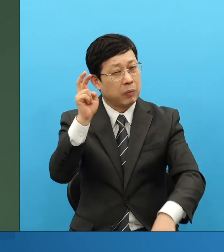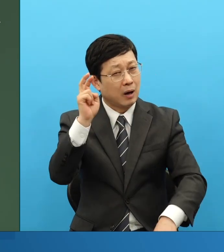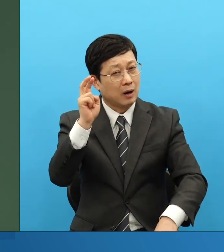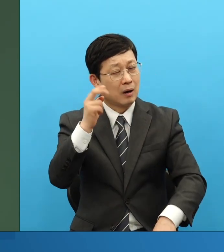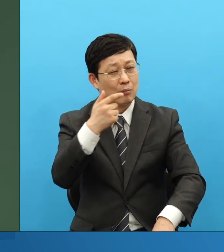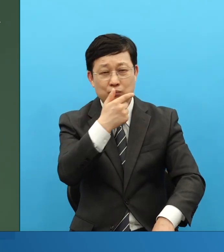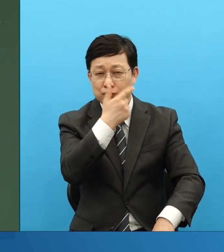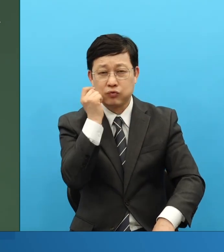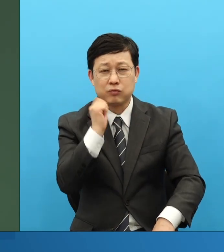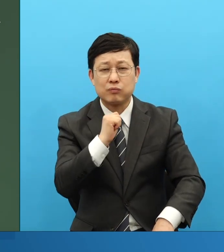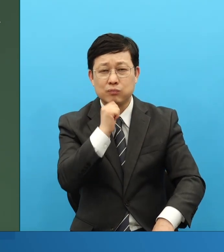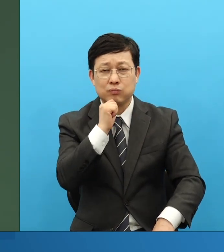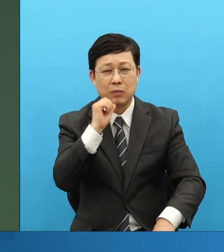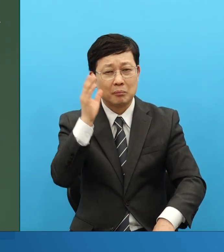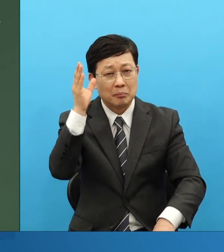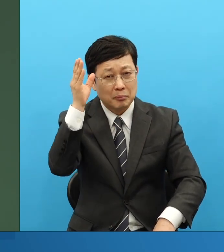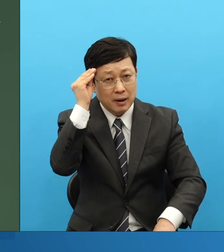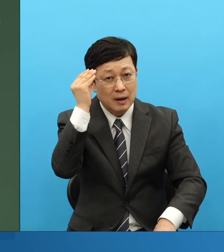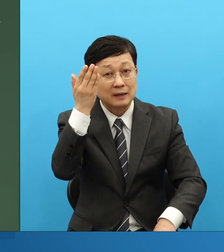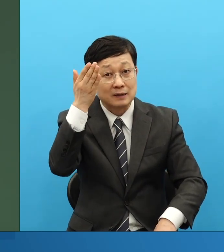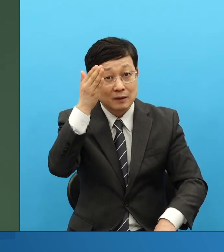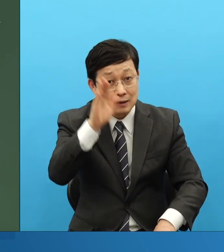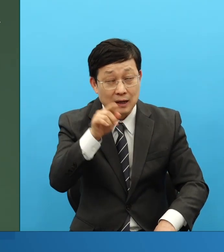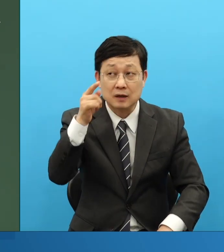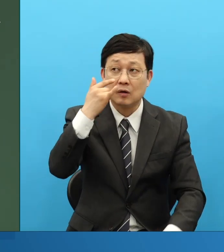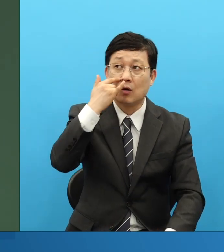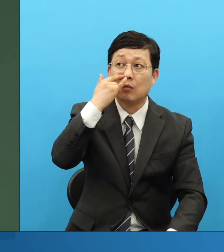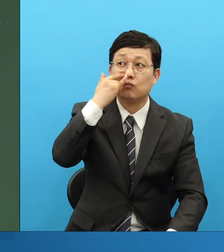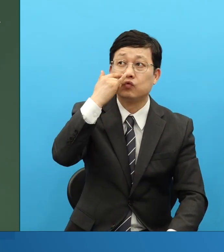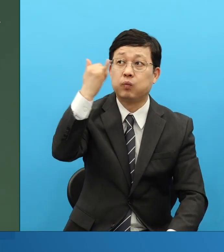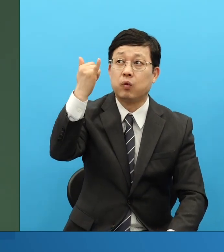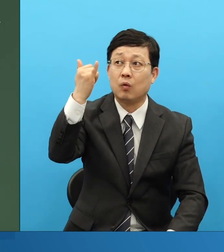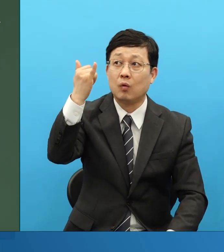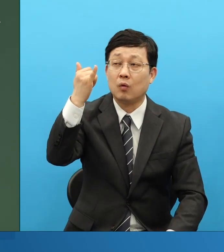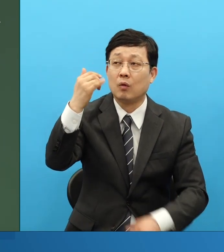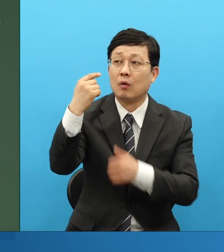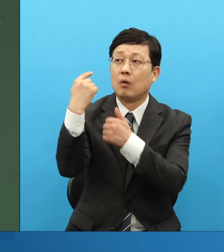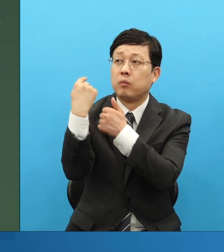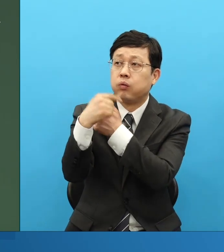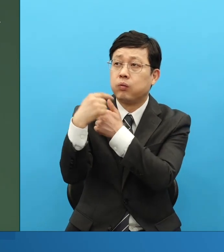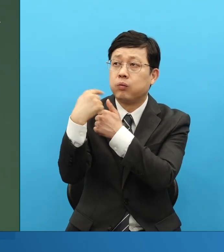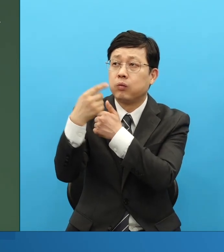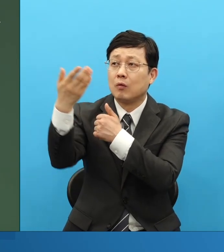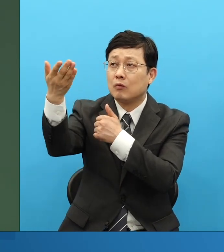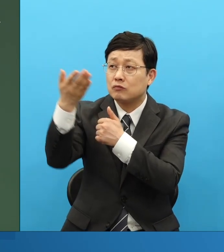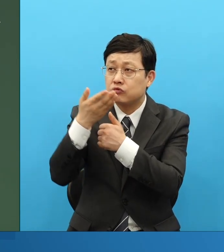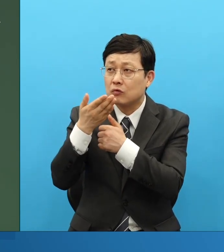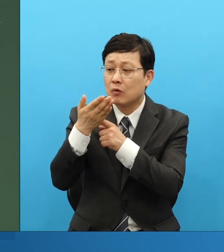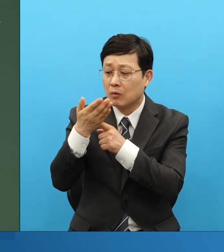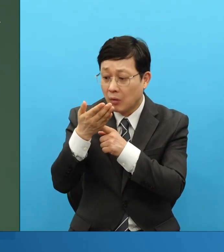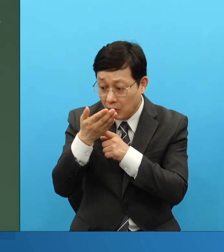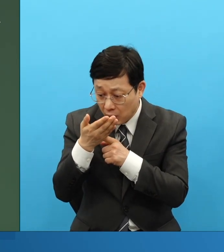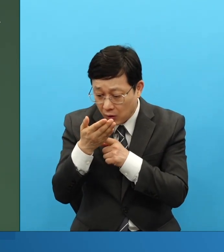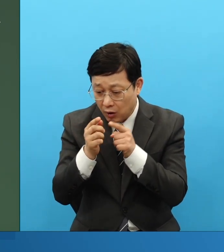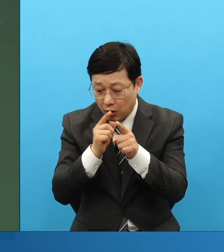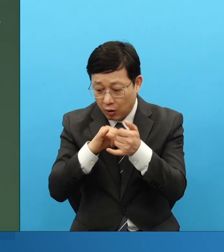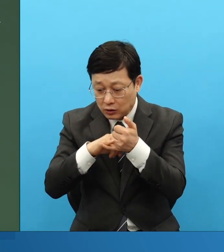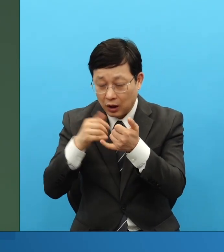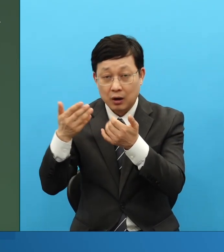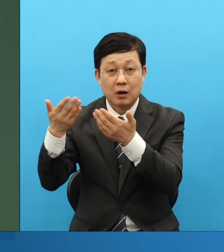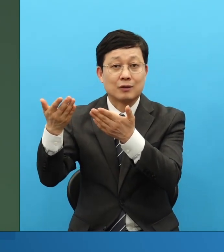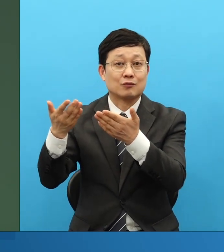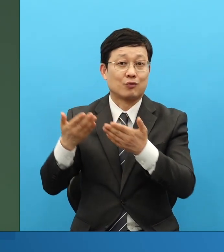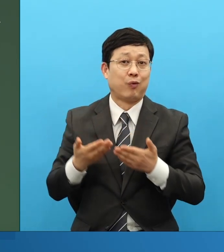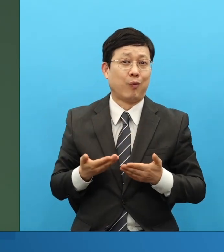educated as you are. 그래도 그 부모님들로부터 지도자로부터 이게 왔다는 사실을 알아야 돼요. But know the fact that through